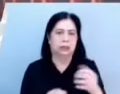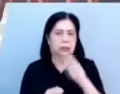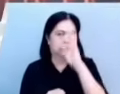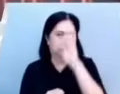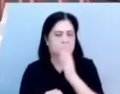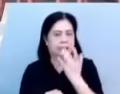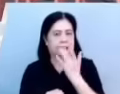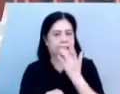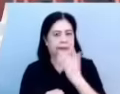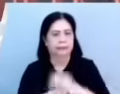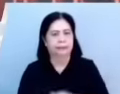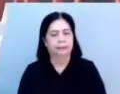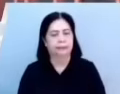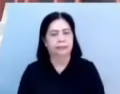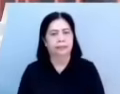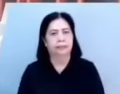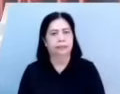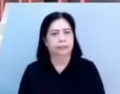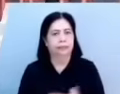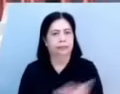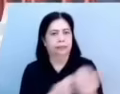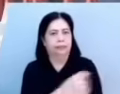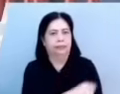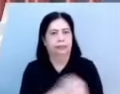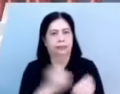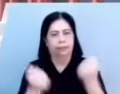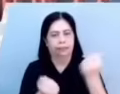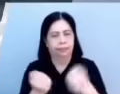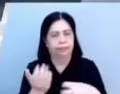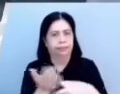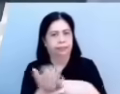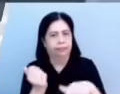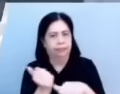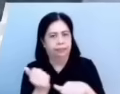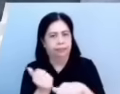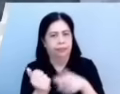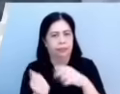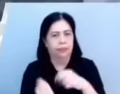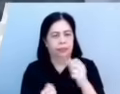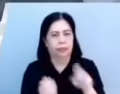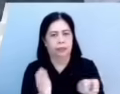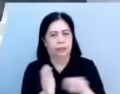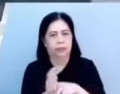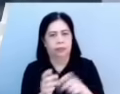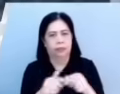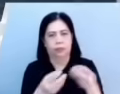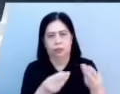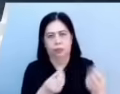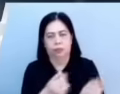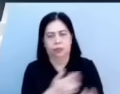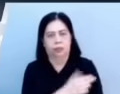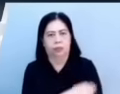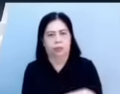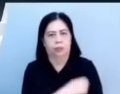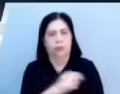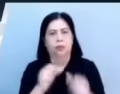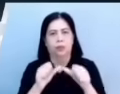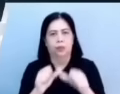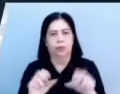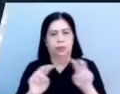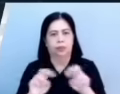windshield. Agad dinala sa ospital ang driver, konduktor at isang pasahero para gamutin. Patuloy ang